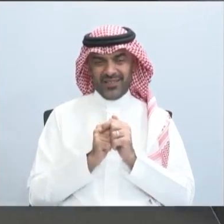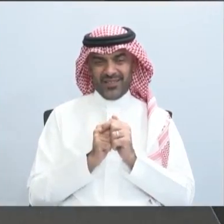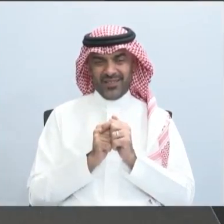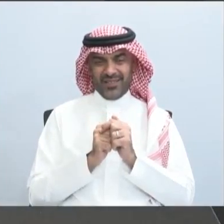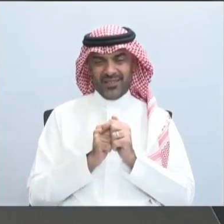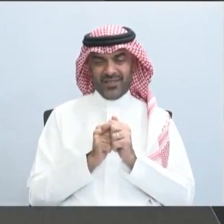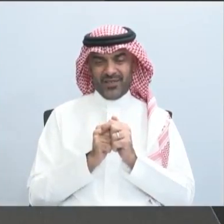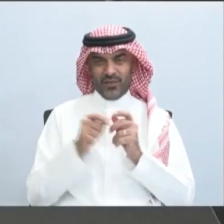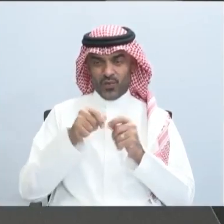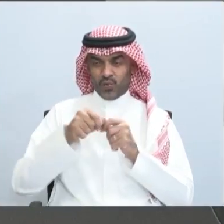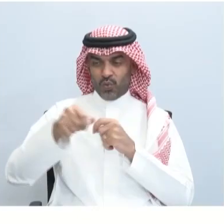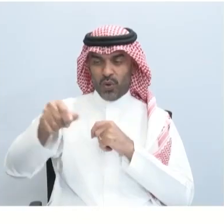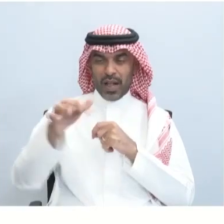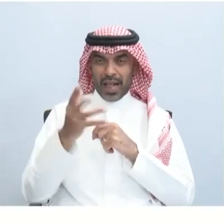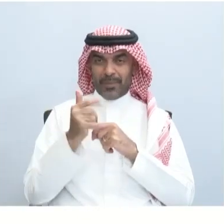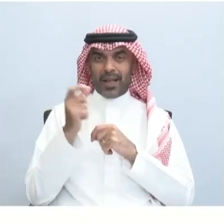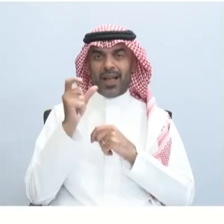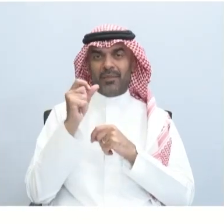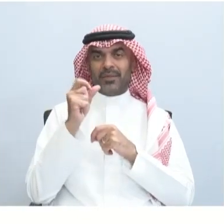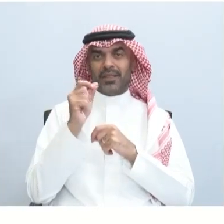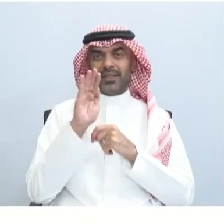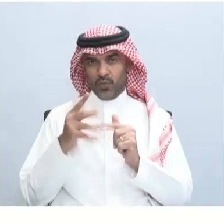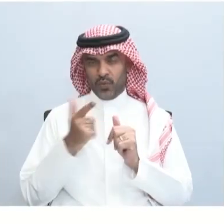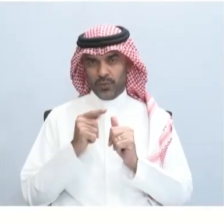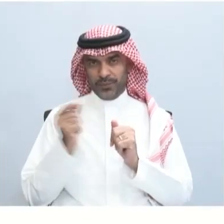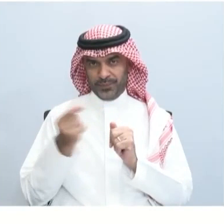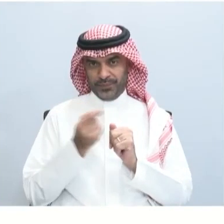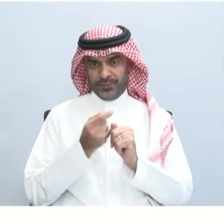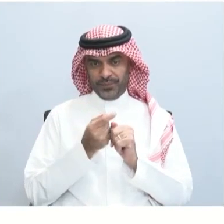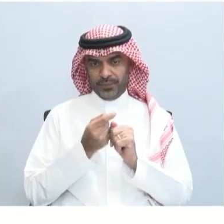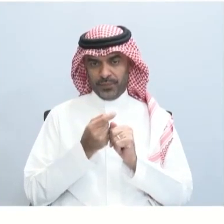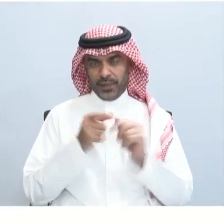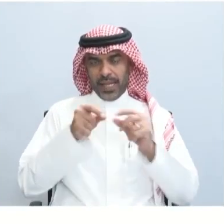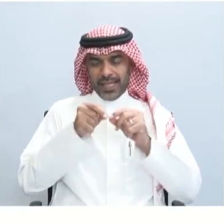وطوله 50 سم لنكتب السلك